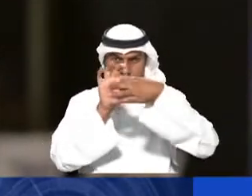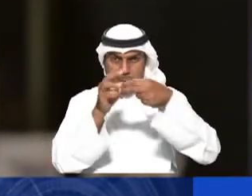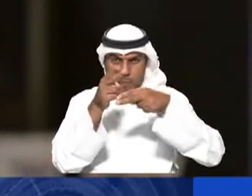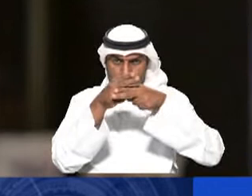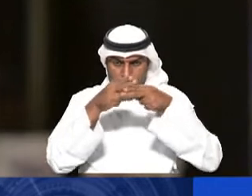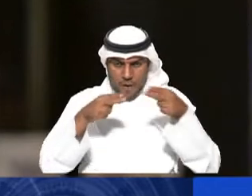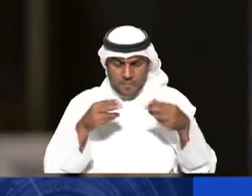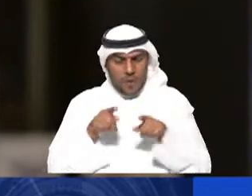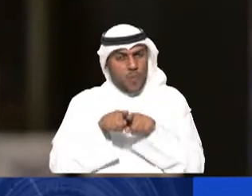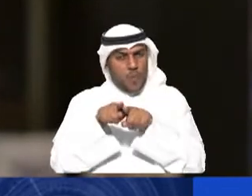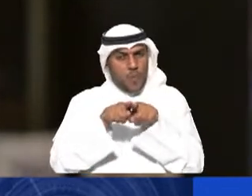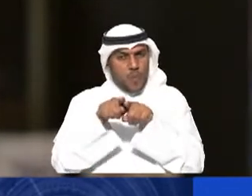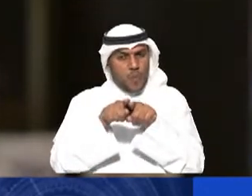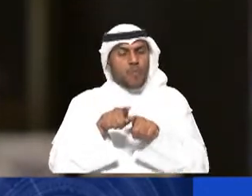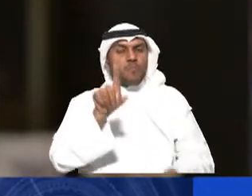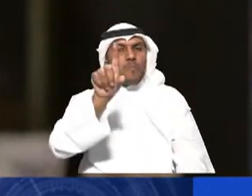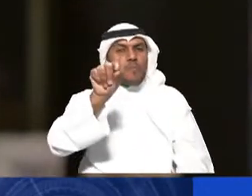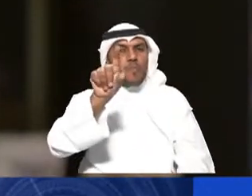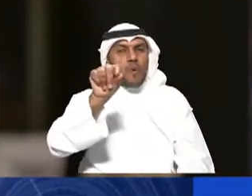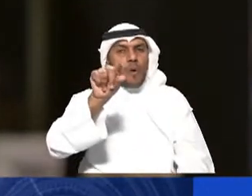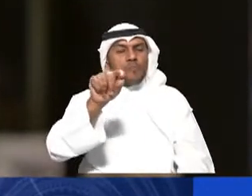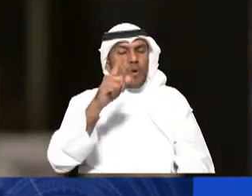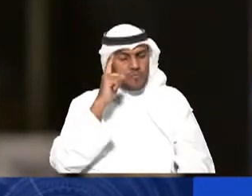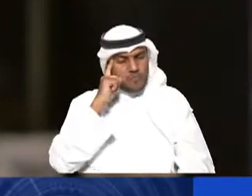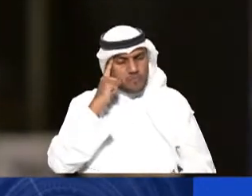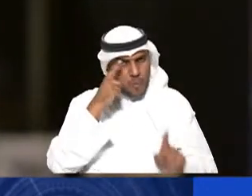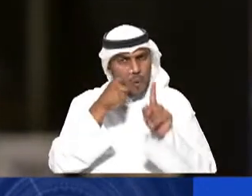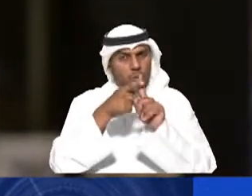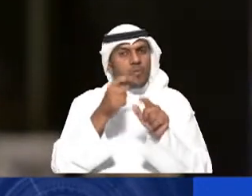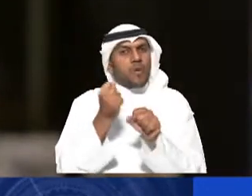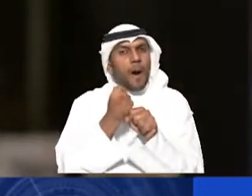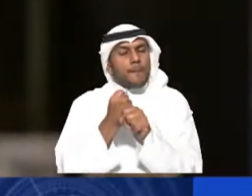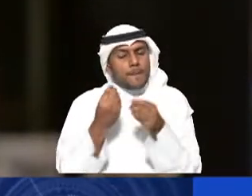علاقة أخوية متميزة، تعد أيضا